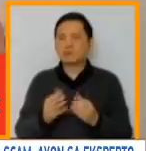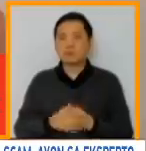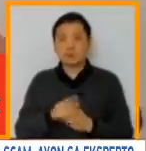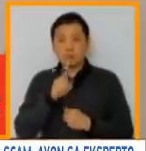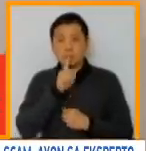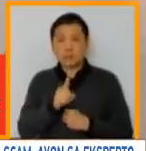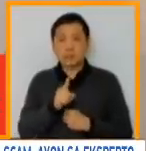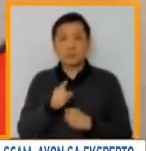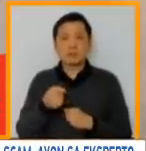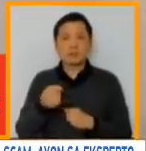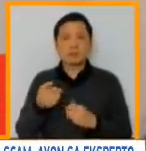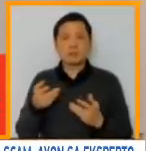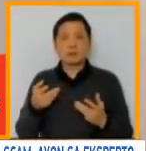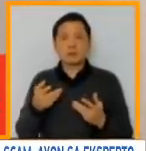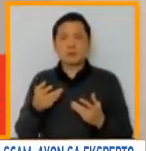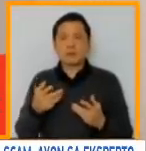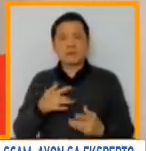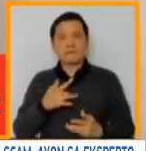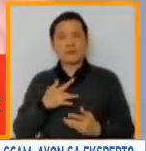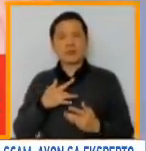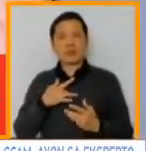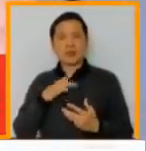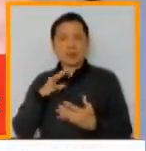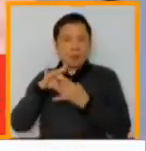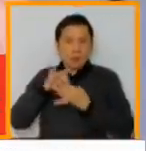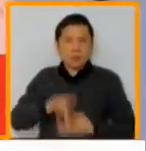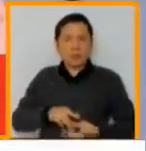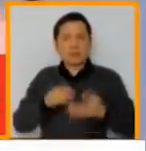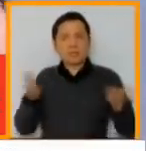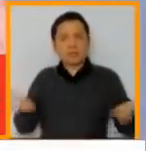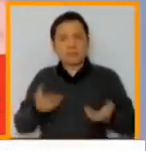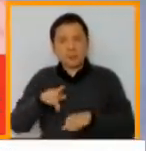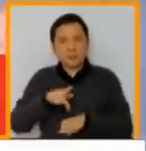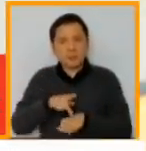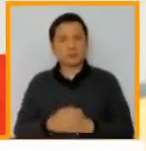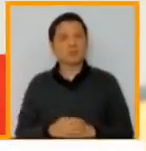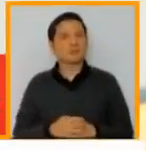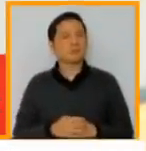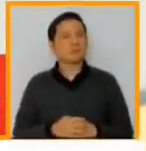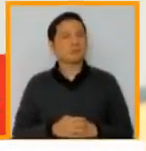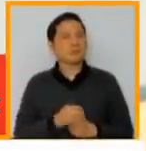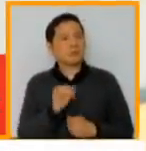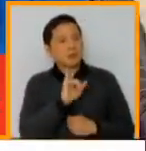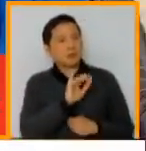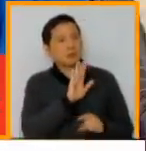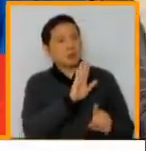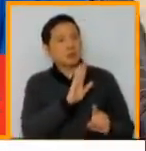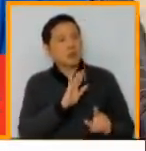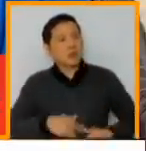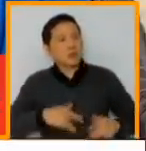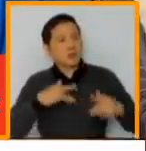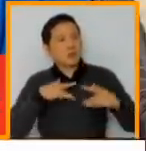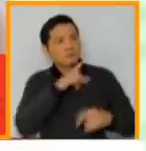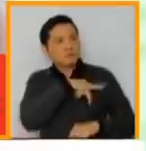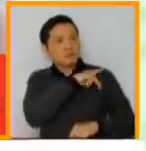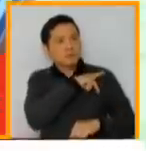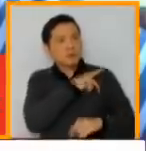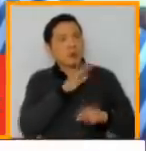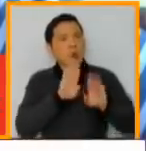katumbas. Bukas na libro din sa publiko na ang kanyang personal na buhay. Sorry ha, John Lloyd. Medyo personal na